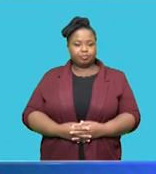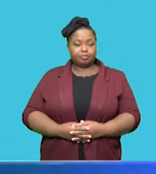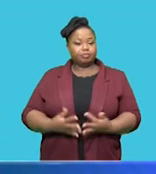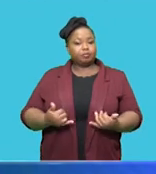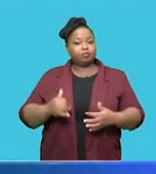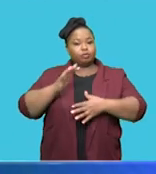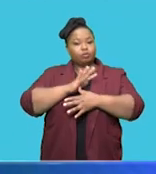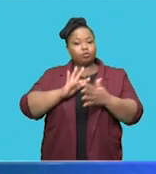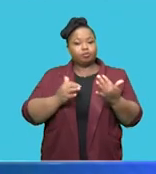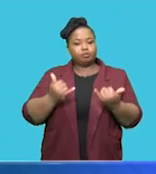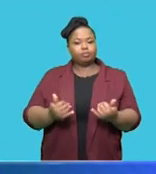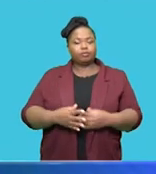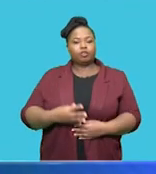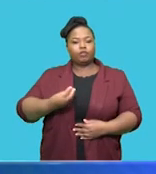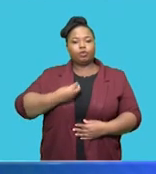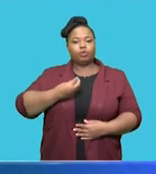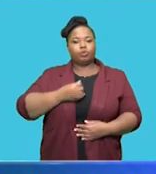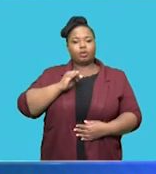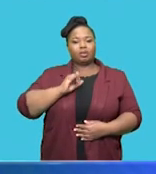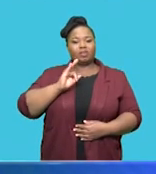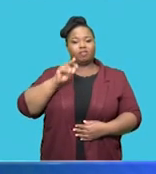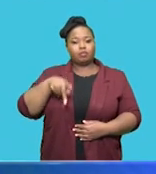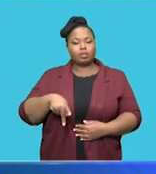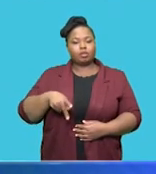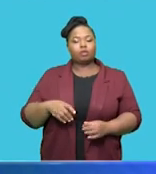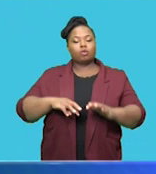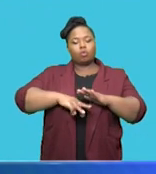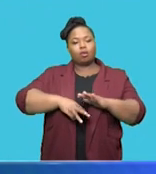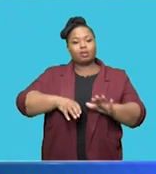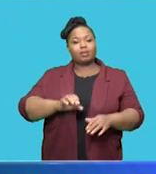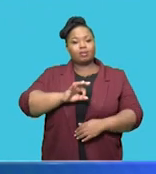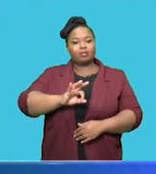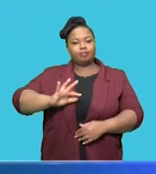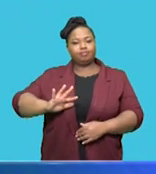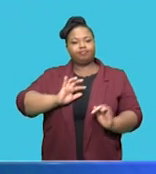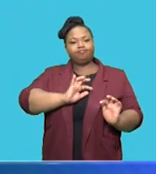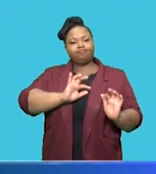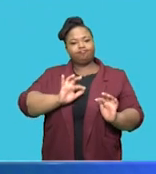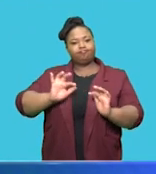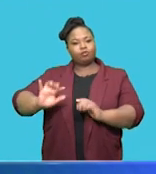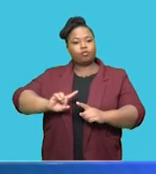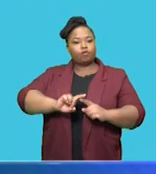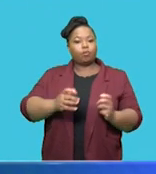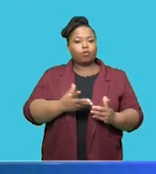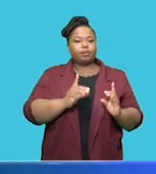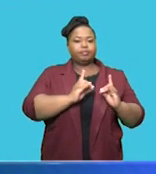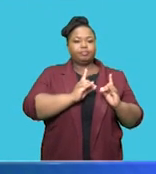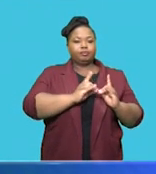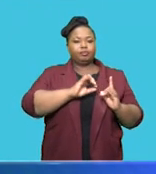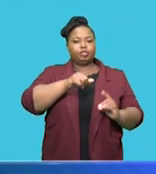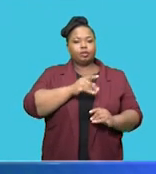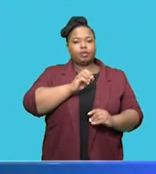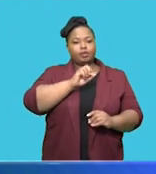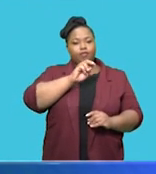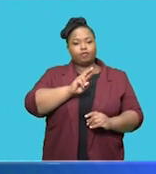Siqale kwelinqaku umbutho wolutsha we-Inkatha Freedom Party ku-Ward 35 ukhokhele umngcelelo osuka kumabala ezemidlalo aseJabavu